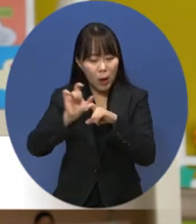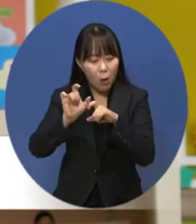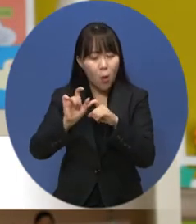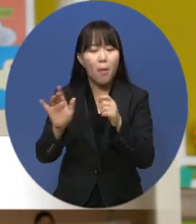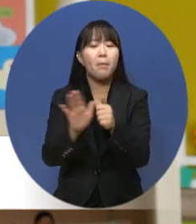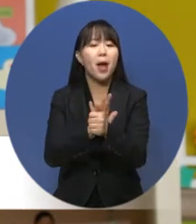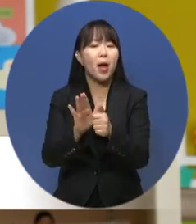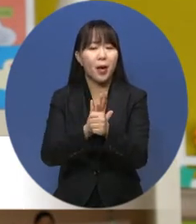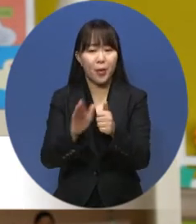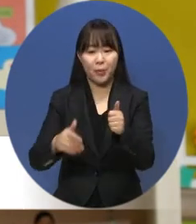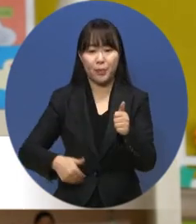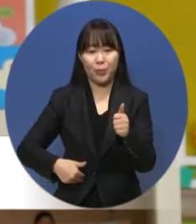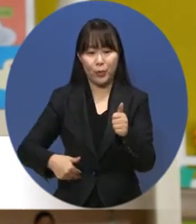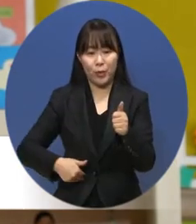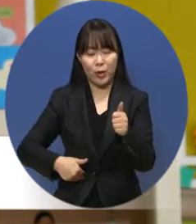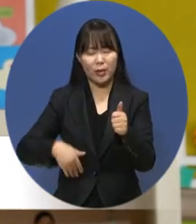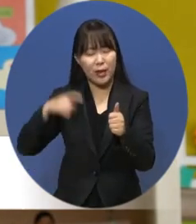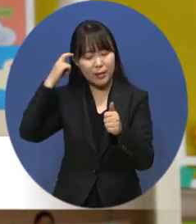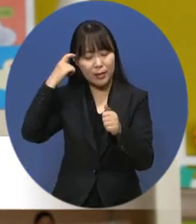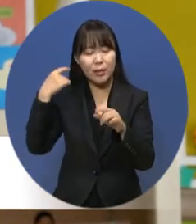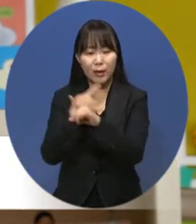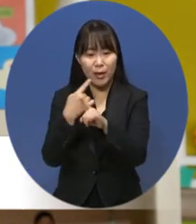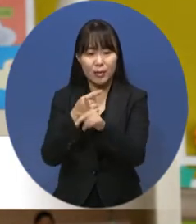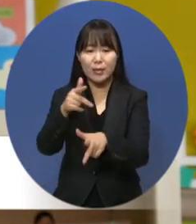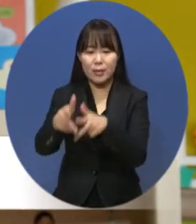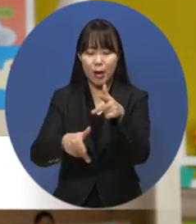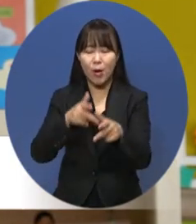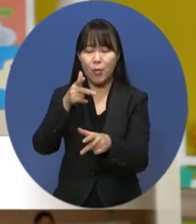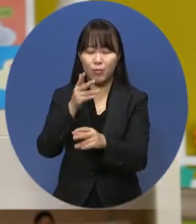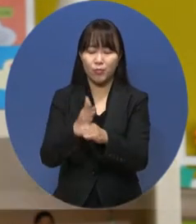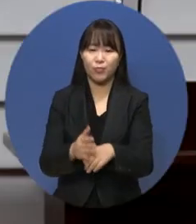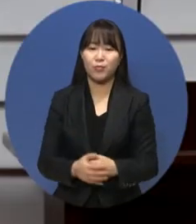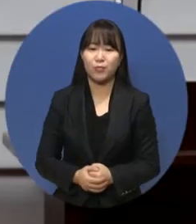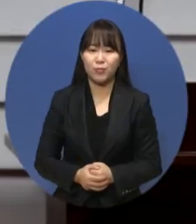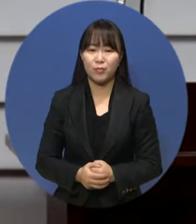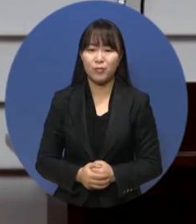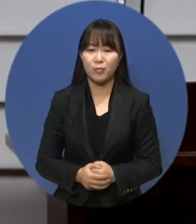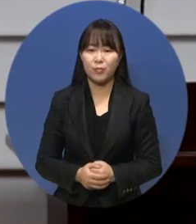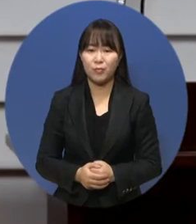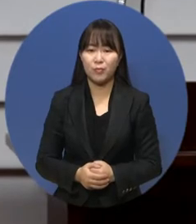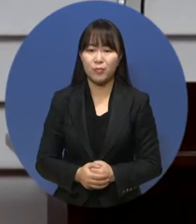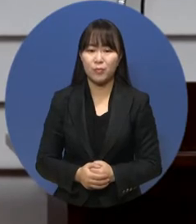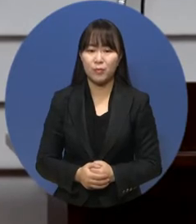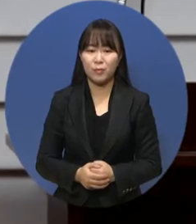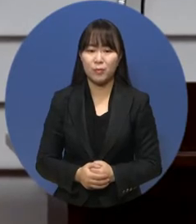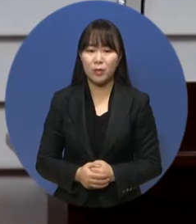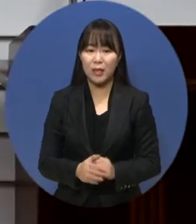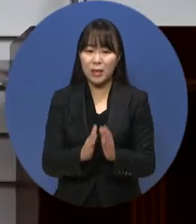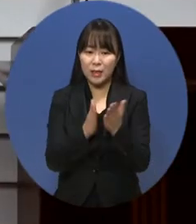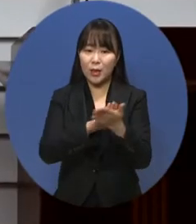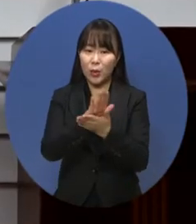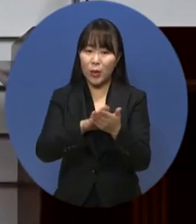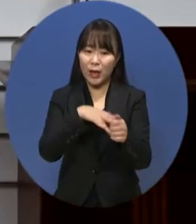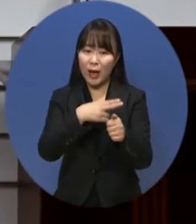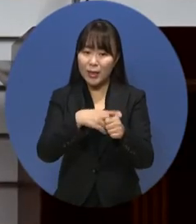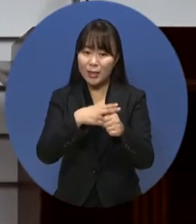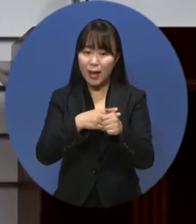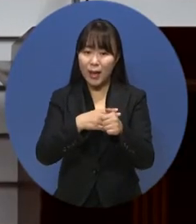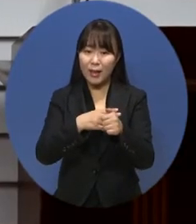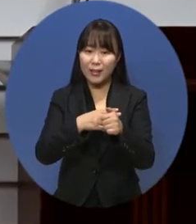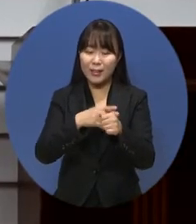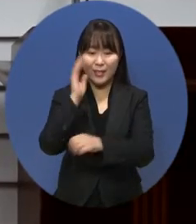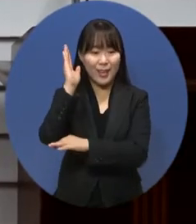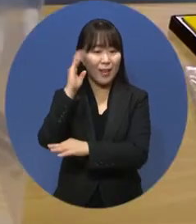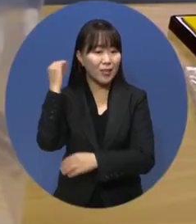배려 야 된다는 것에 대한 인식 개선 사업을 pc 하였던 것입니다 책놀이 강사의 구연 동화를 들으면